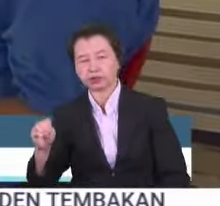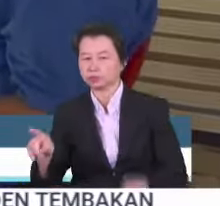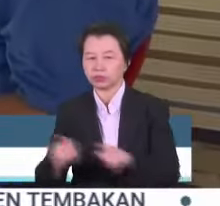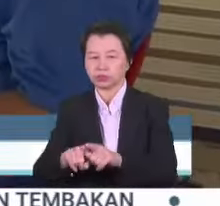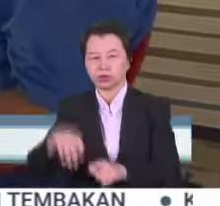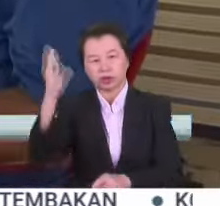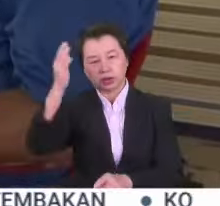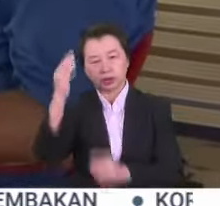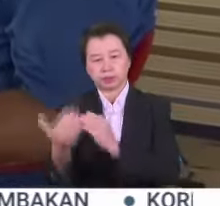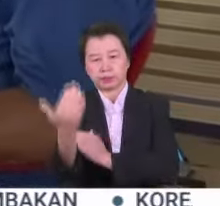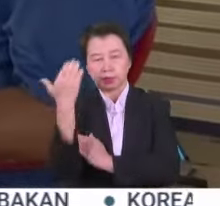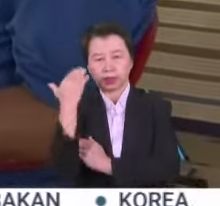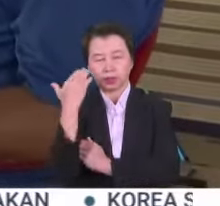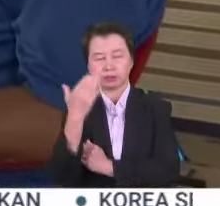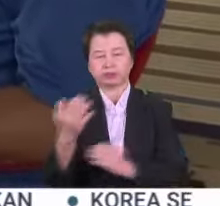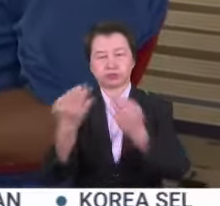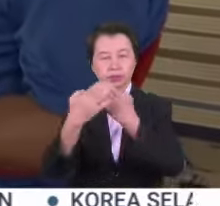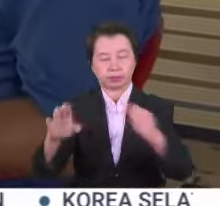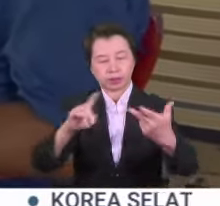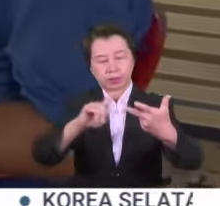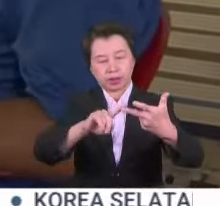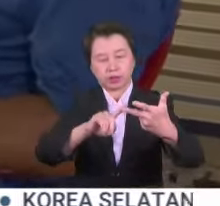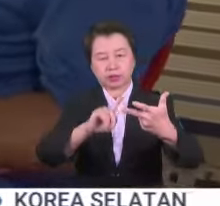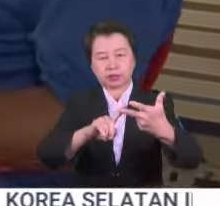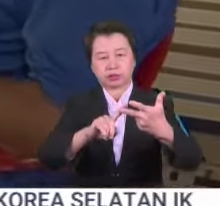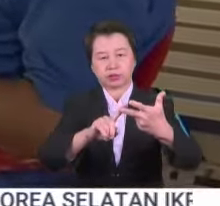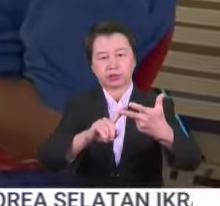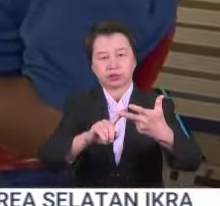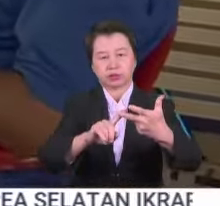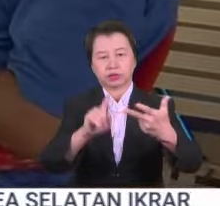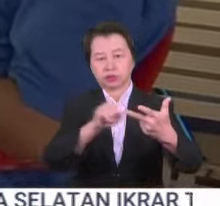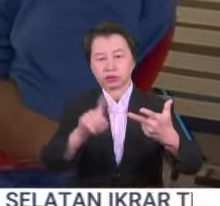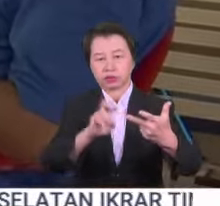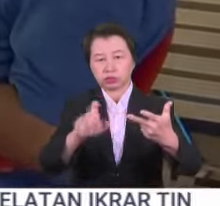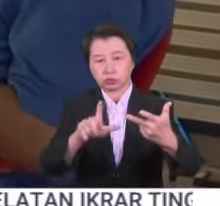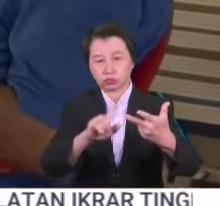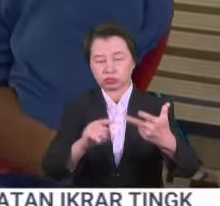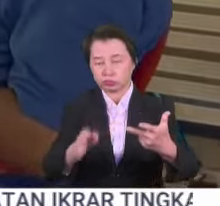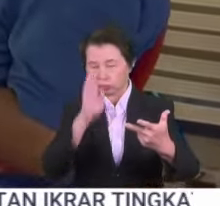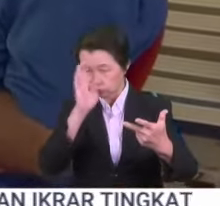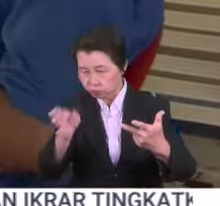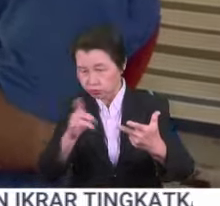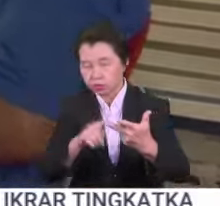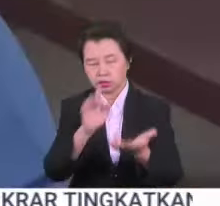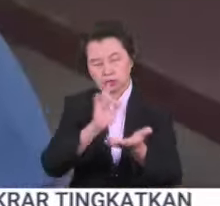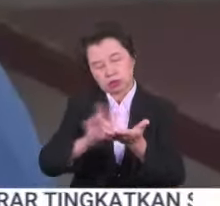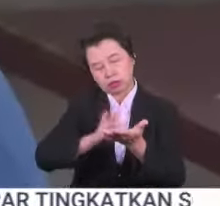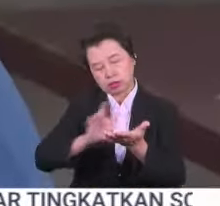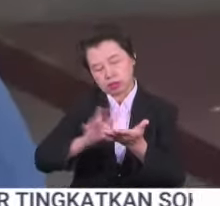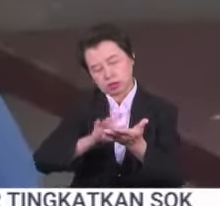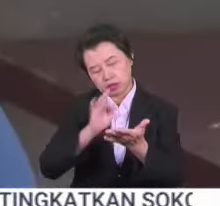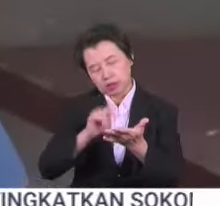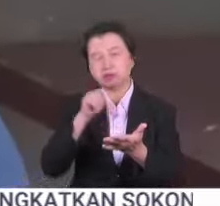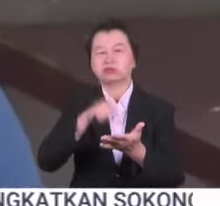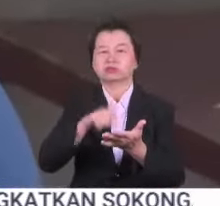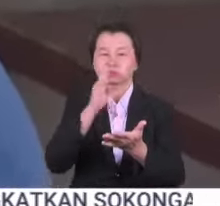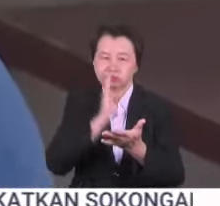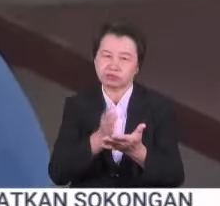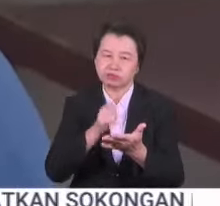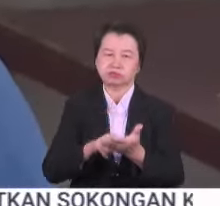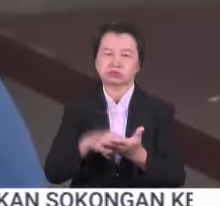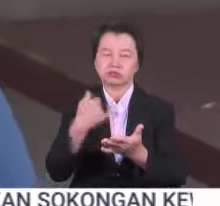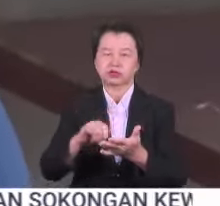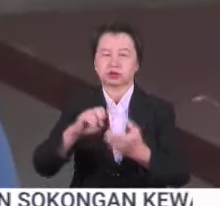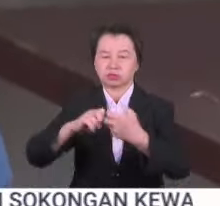pagi. Kempen calon bebas Hasli Helmi DM Zul Hasli pula dilihat lebih tertumpu di media sosial dengan fokus kepada